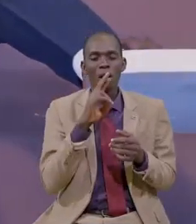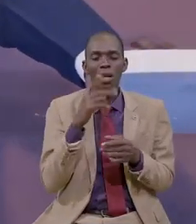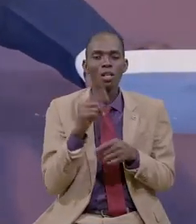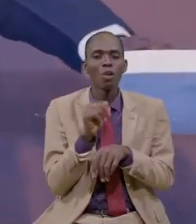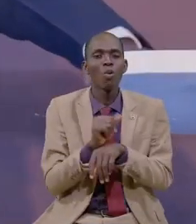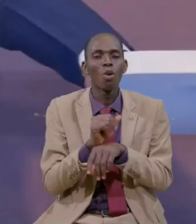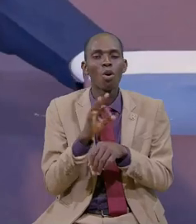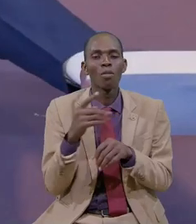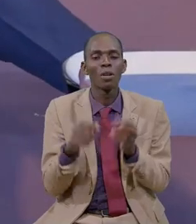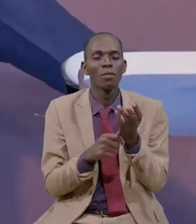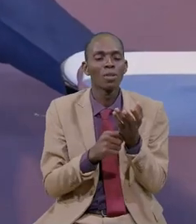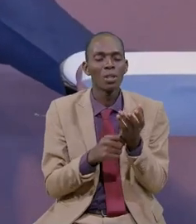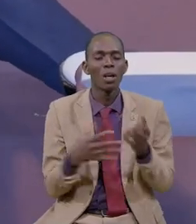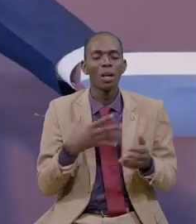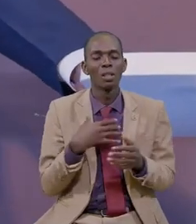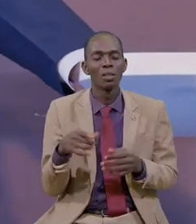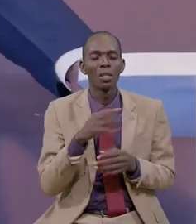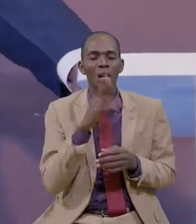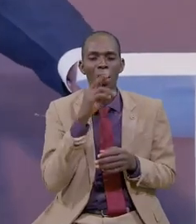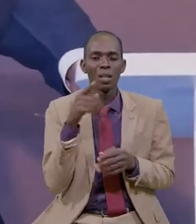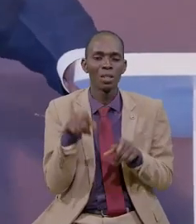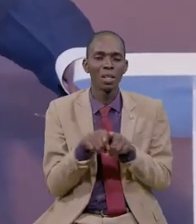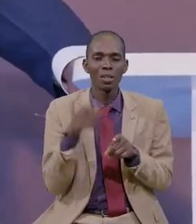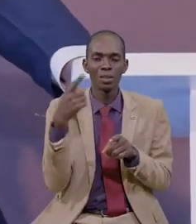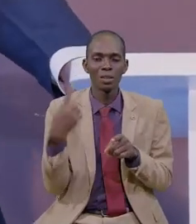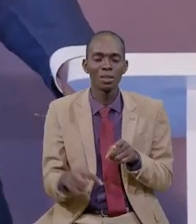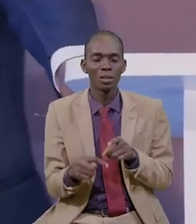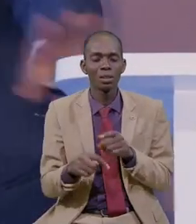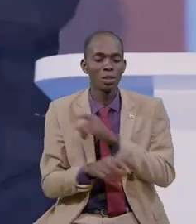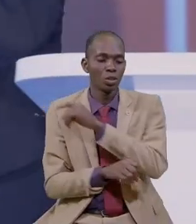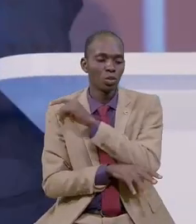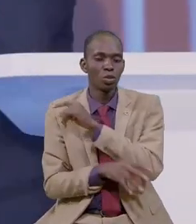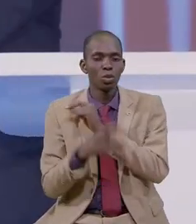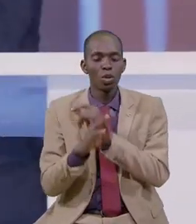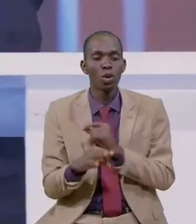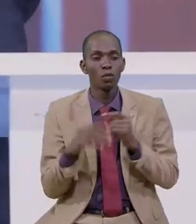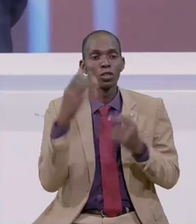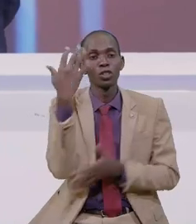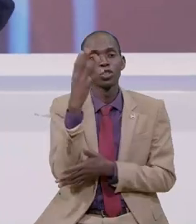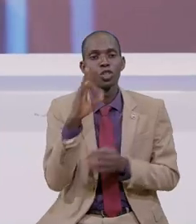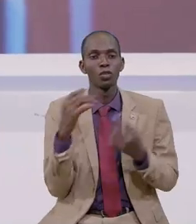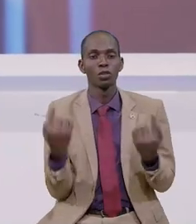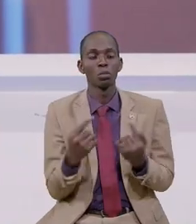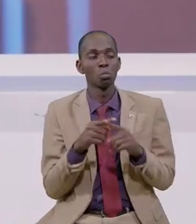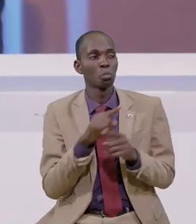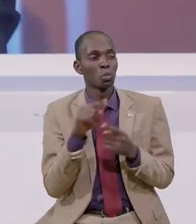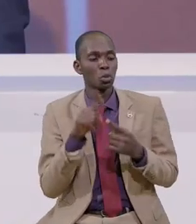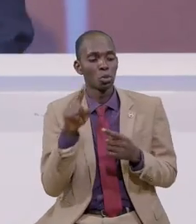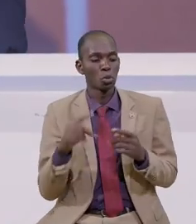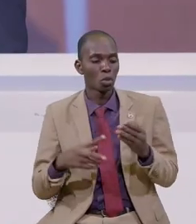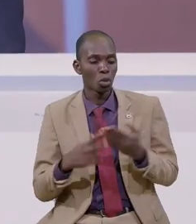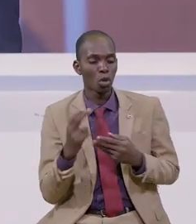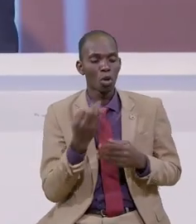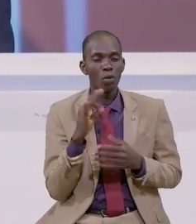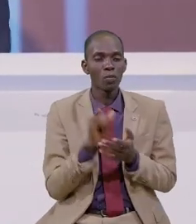les fruits et les branches de l'arbre du péché. Et quand vous coupez cela, ça c'est le salut.